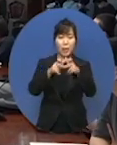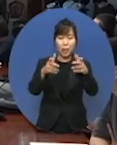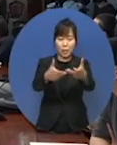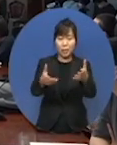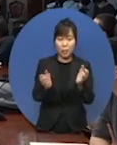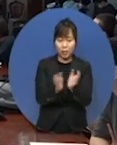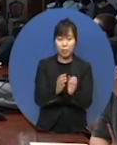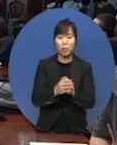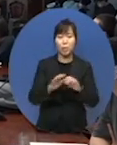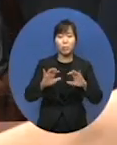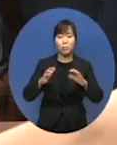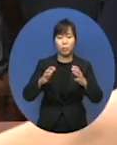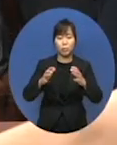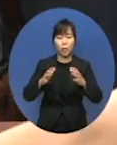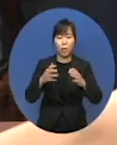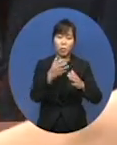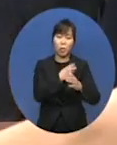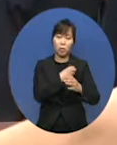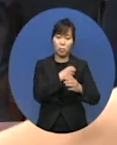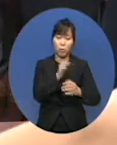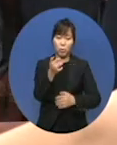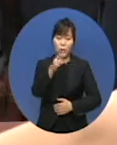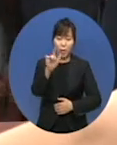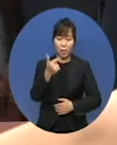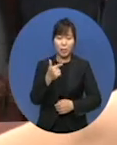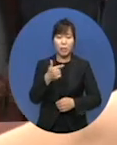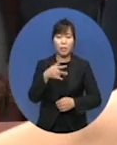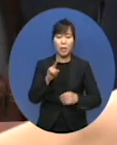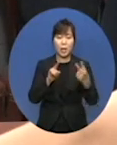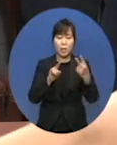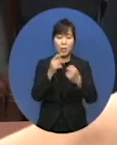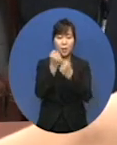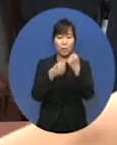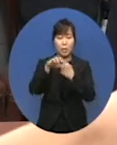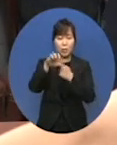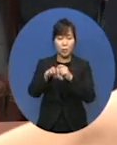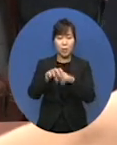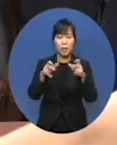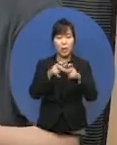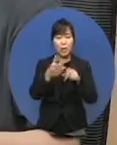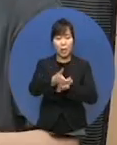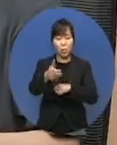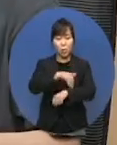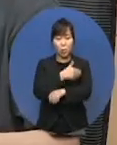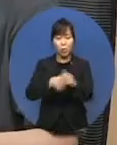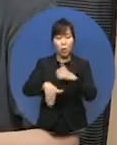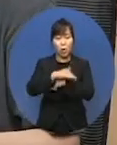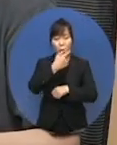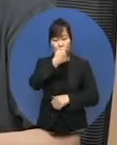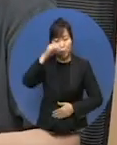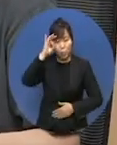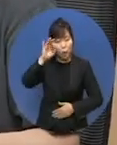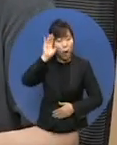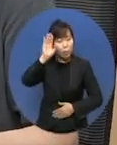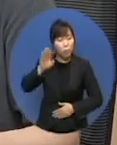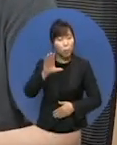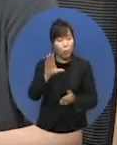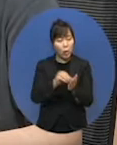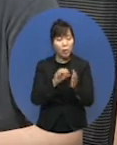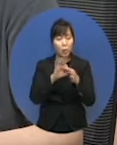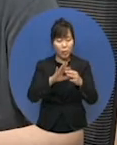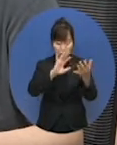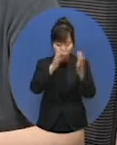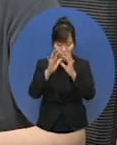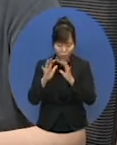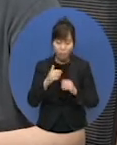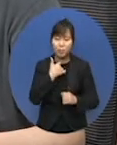단체들은 국회의원 회관 j 세미나실에서 장애인 이동권 현황을 살펴보고 앞으로의 과제에 대해 열띤